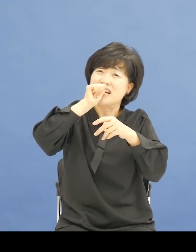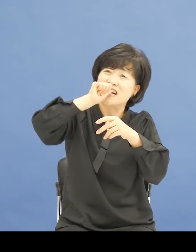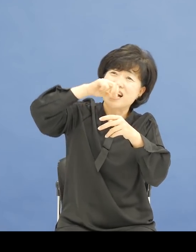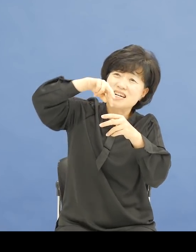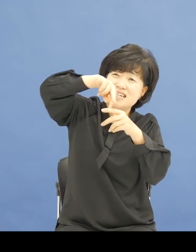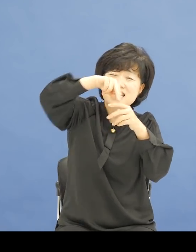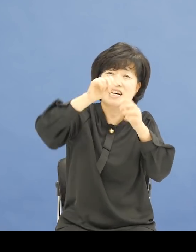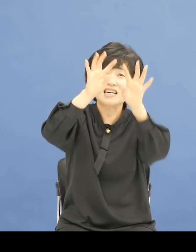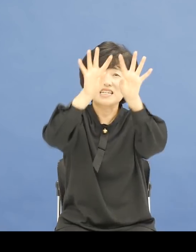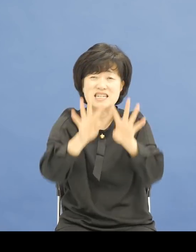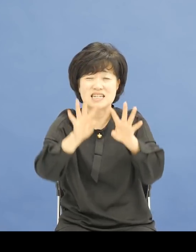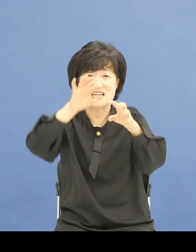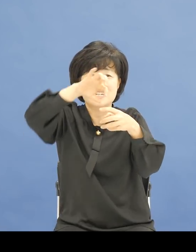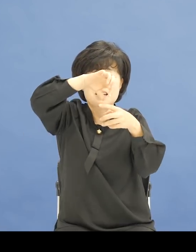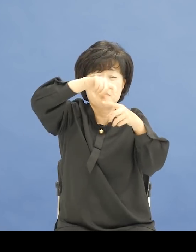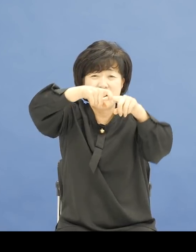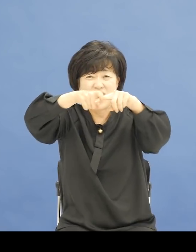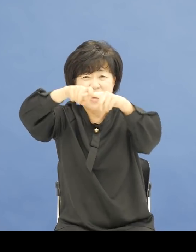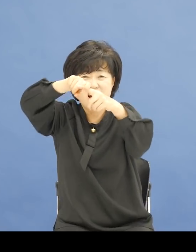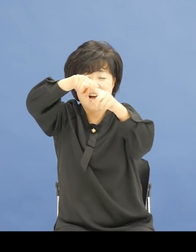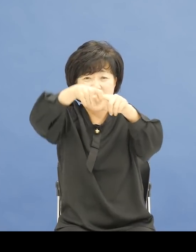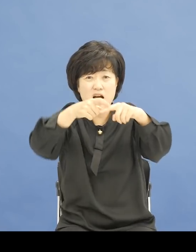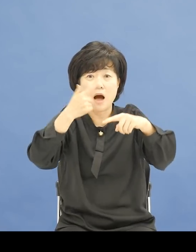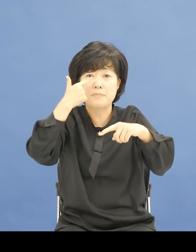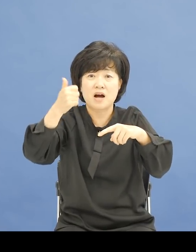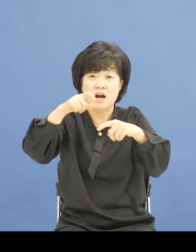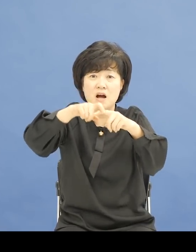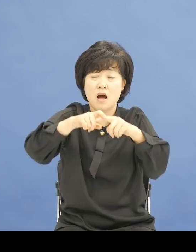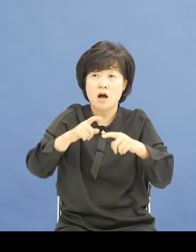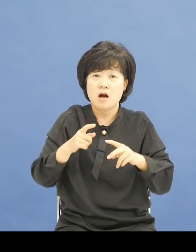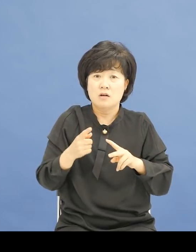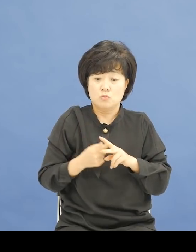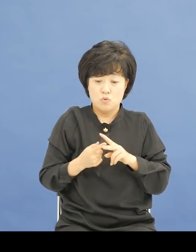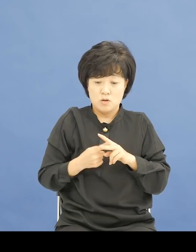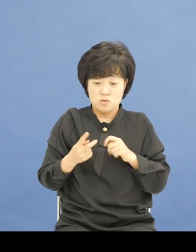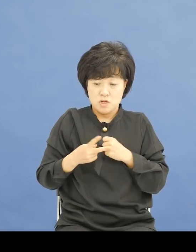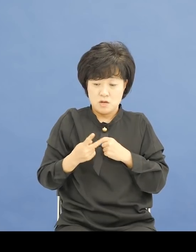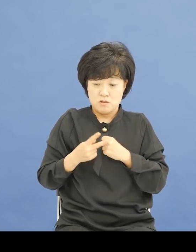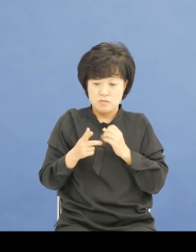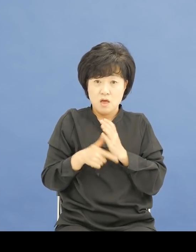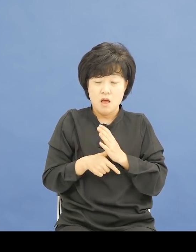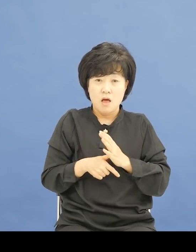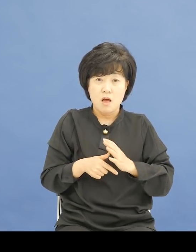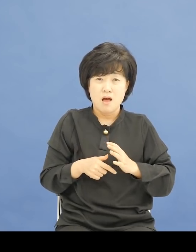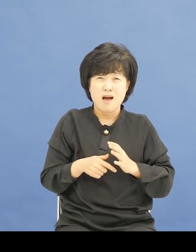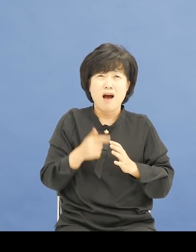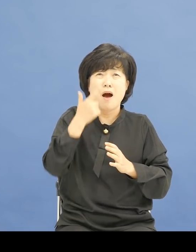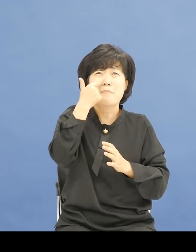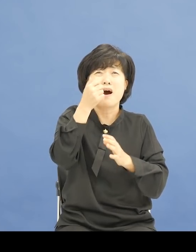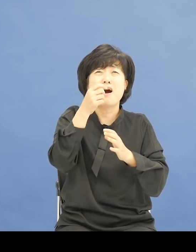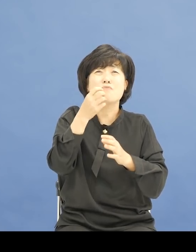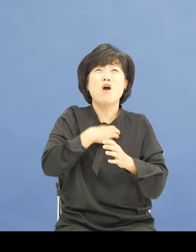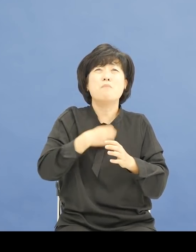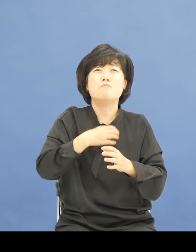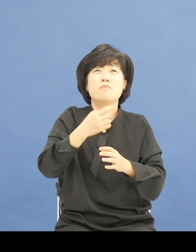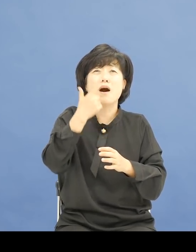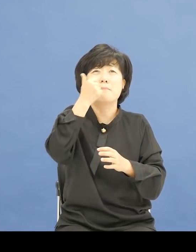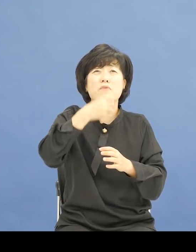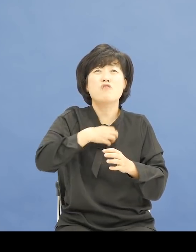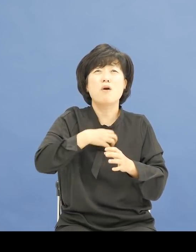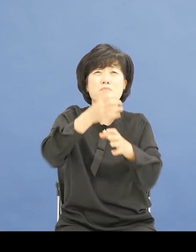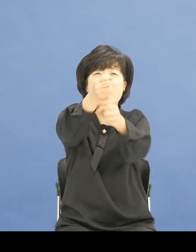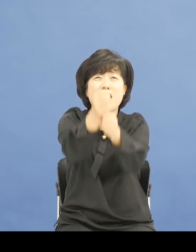타신다고 네, 거기서 이제 어린 마음에 깜짝 놀라는 거예요. 그때가 초등학교 아이고. 1학년인데 몰라줘. 아버지 바지자를 잡고 막